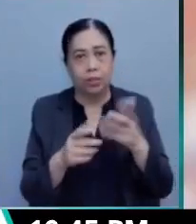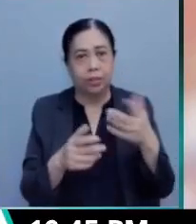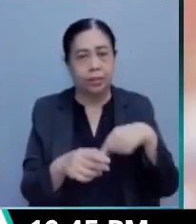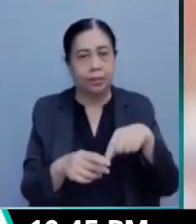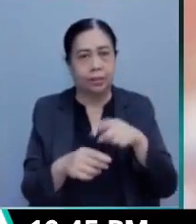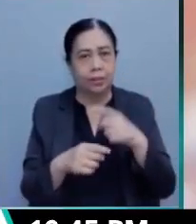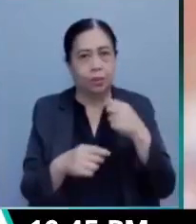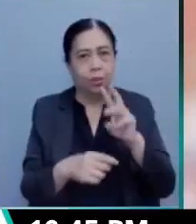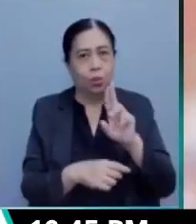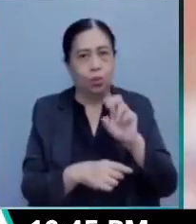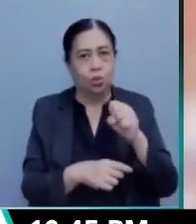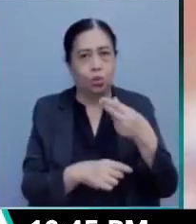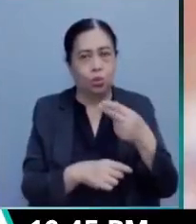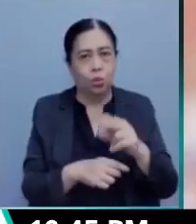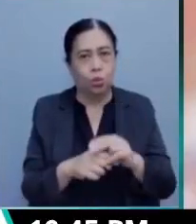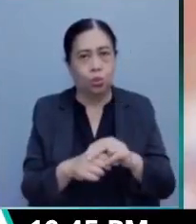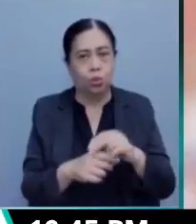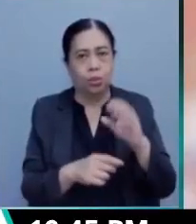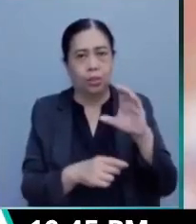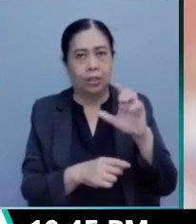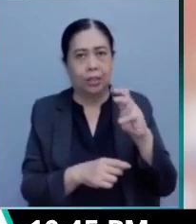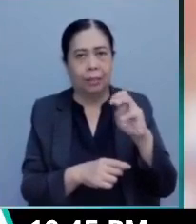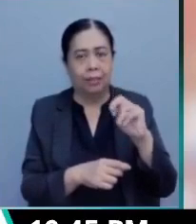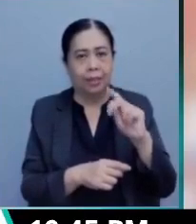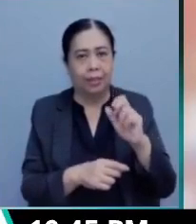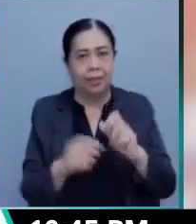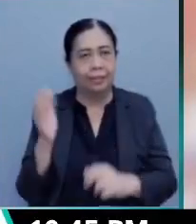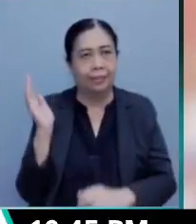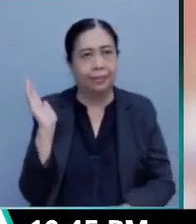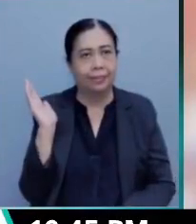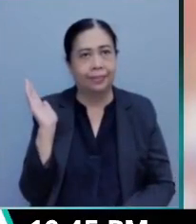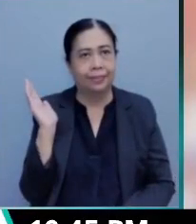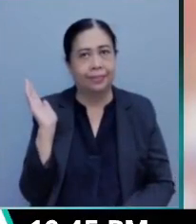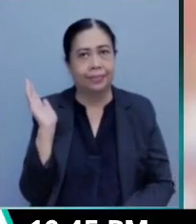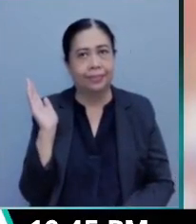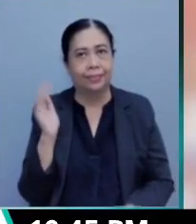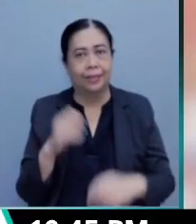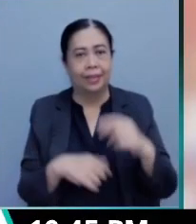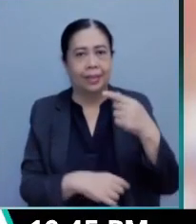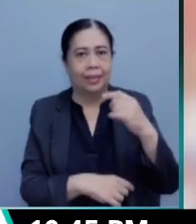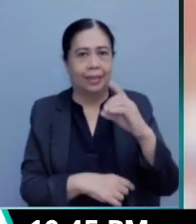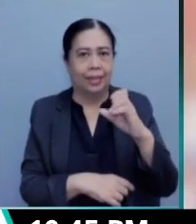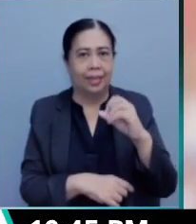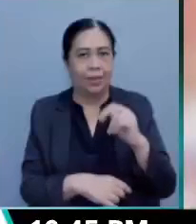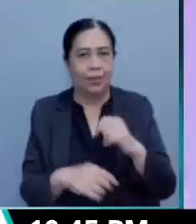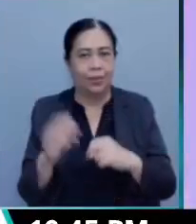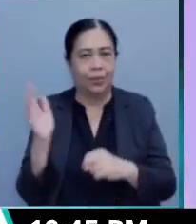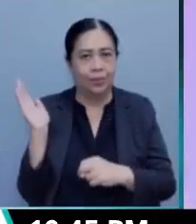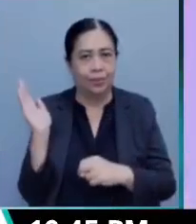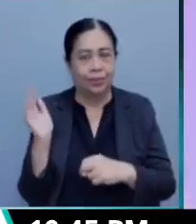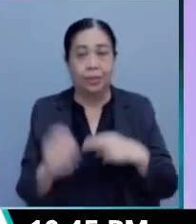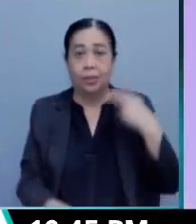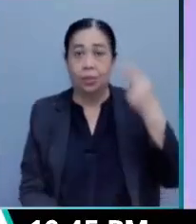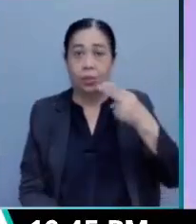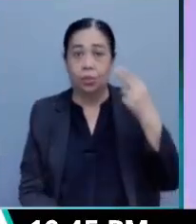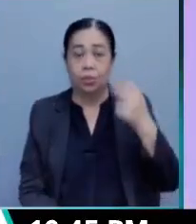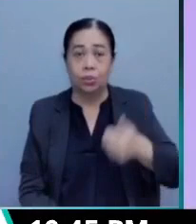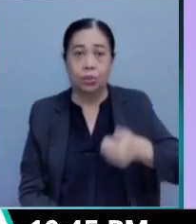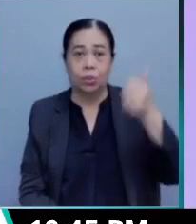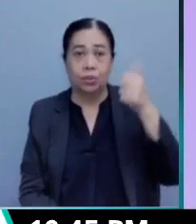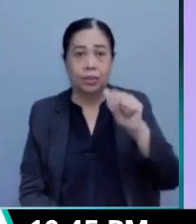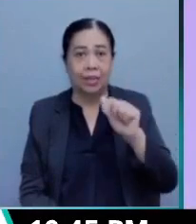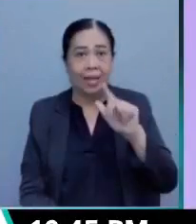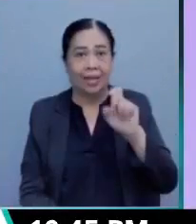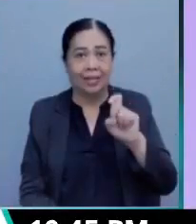sina Clemente Tabugara Jr. at Gideon Fred Padua. Historic naman ang pagkapanalo ni Alex Ayala ng